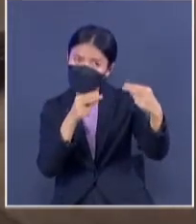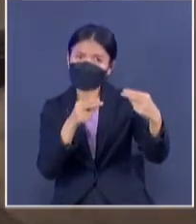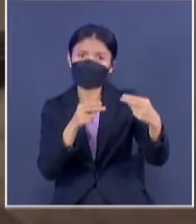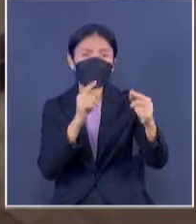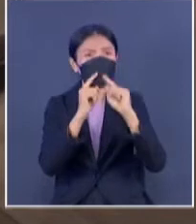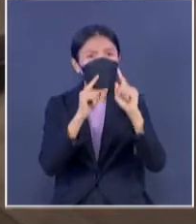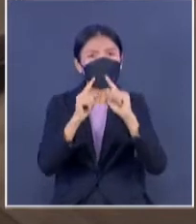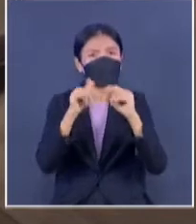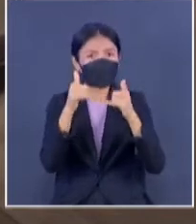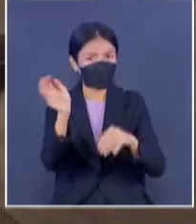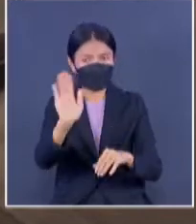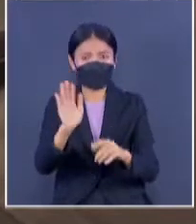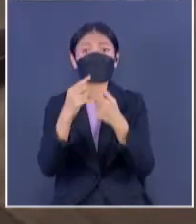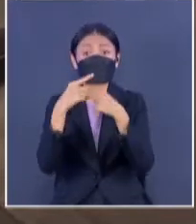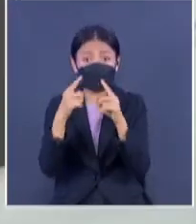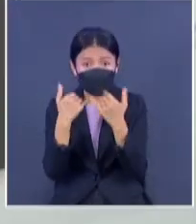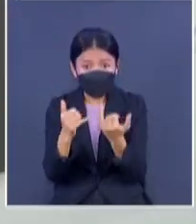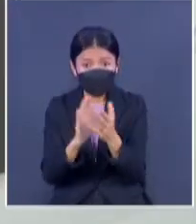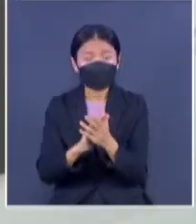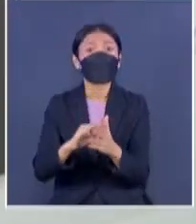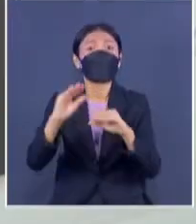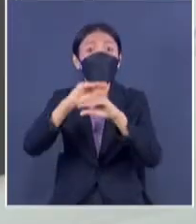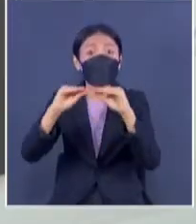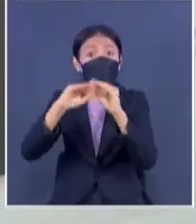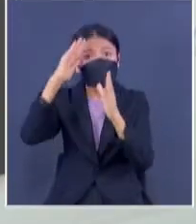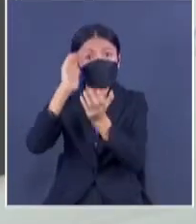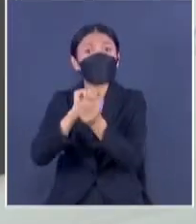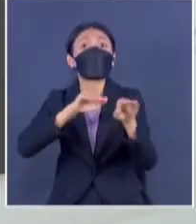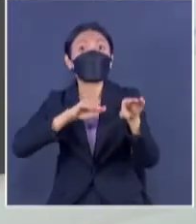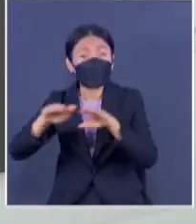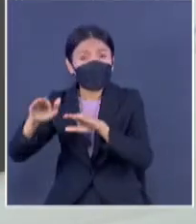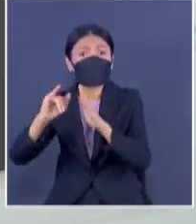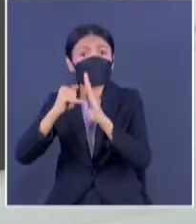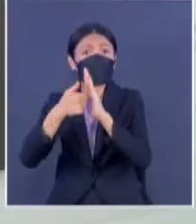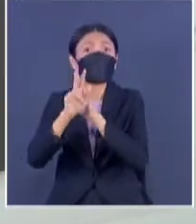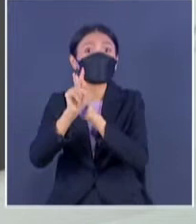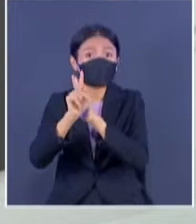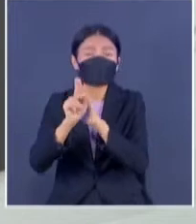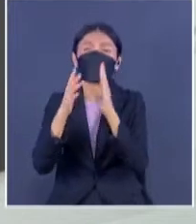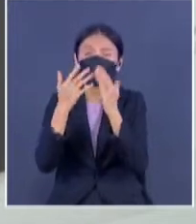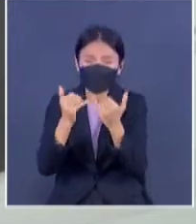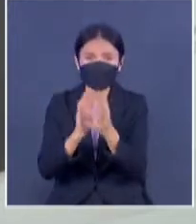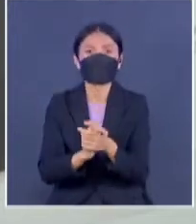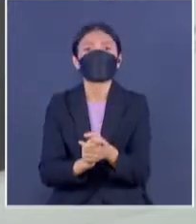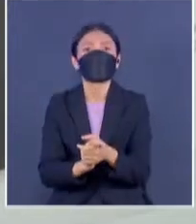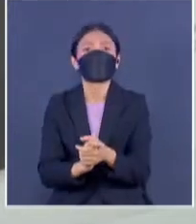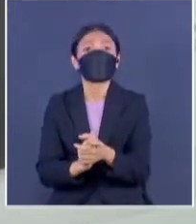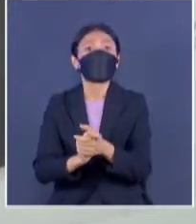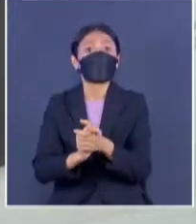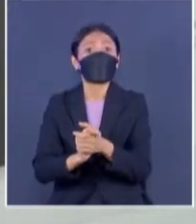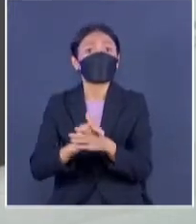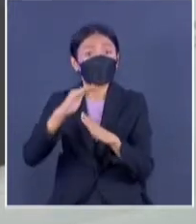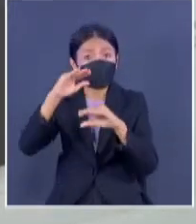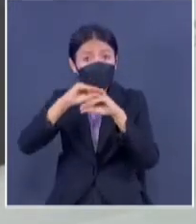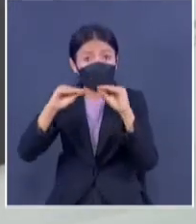อมที่นำเอาแอปพลิเคชันมาใช้ประโยชน์ในงานราชการช่วงการแพร่ระบาดของโควิด-19ตำรวจพร้อมเป็นการให้บริการประชา